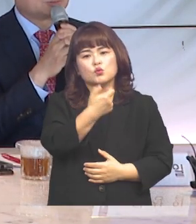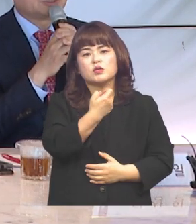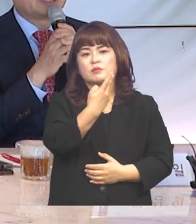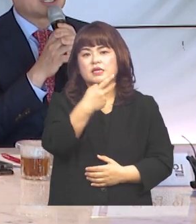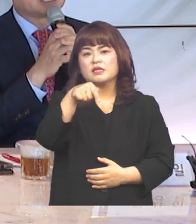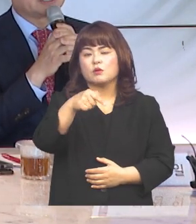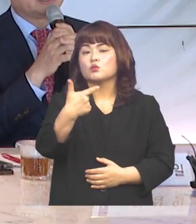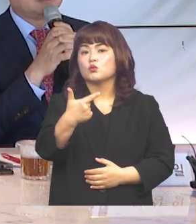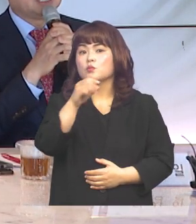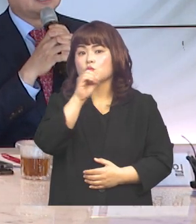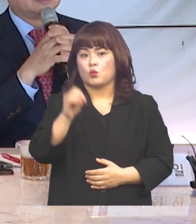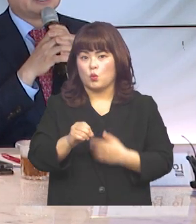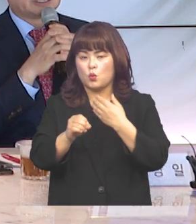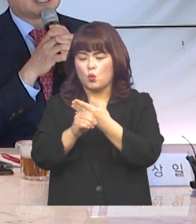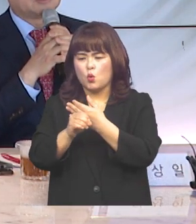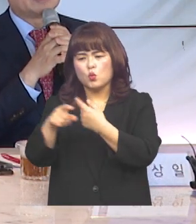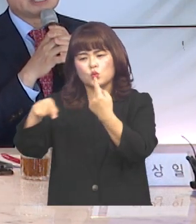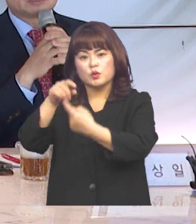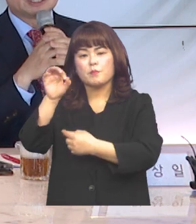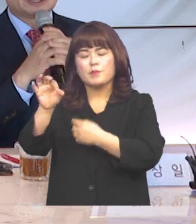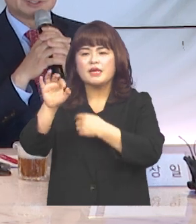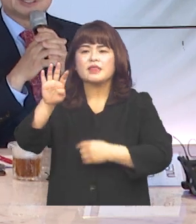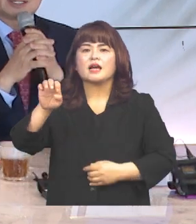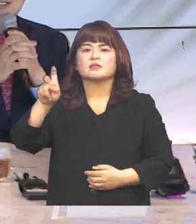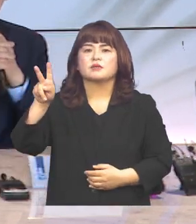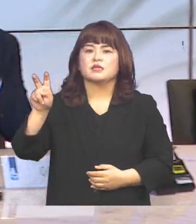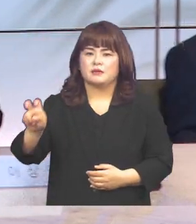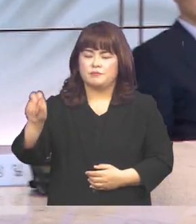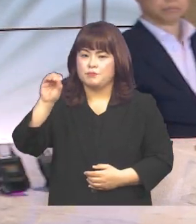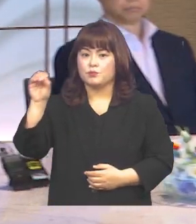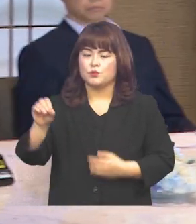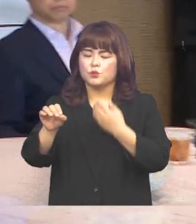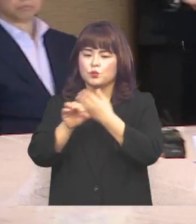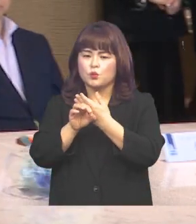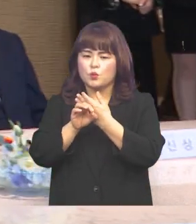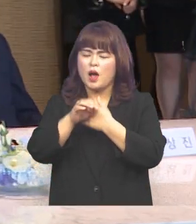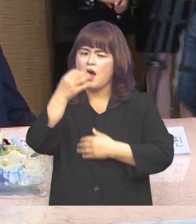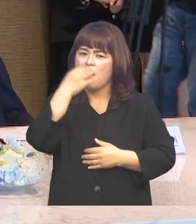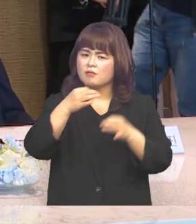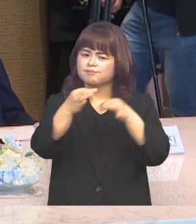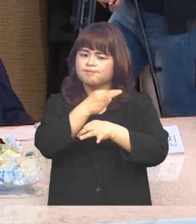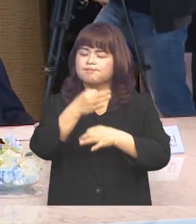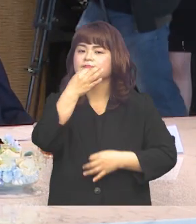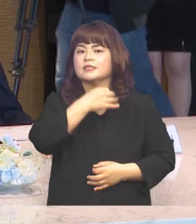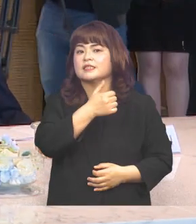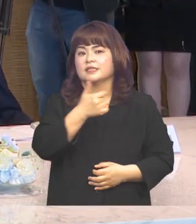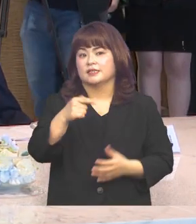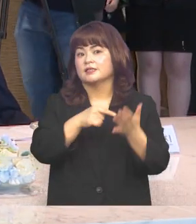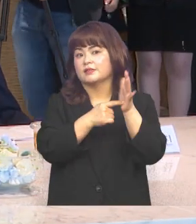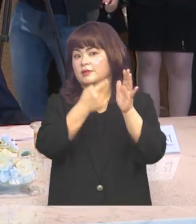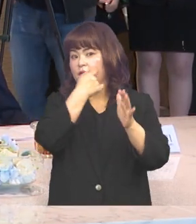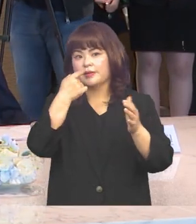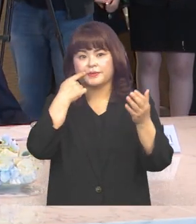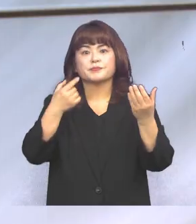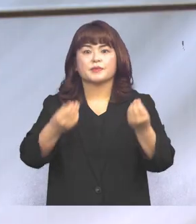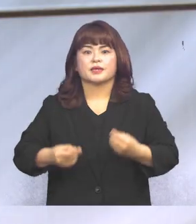대비 62.6%, 운영비는 42% 수준으로 경제성이 큰 것으로